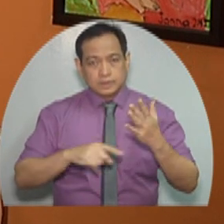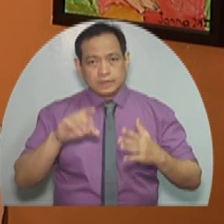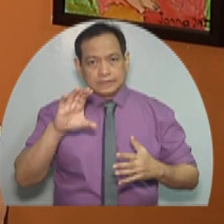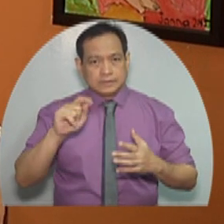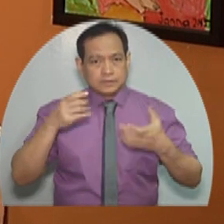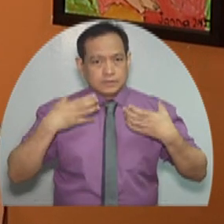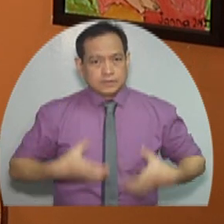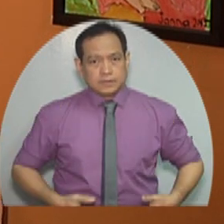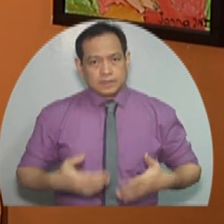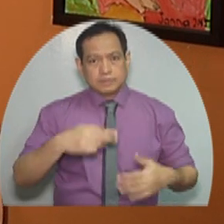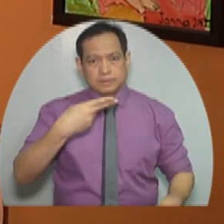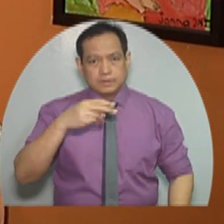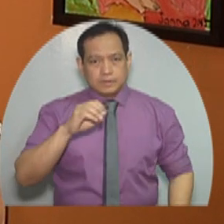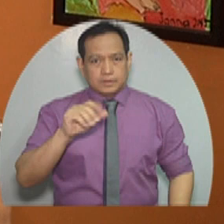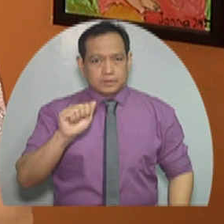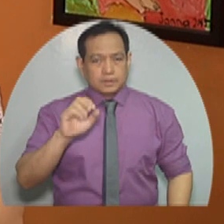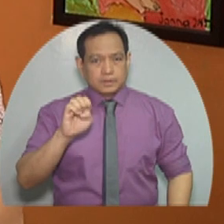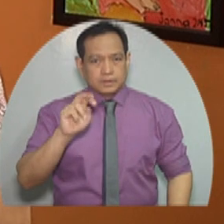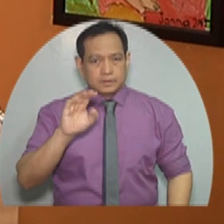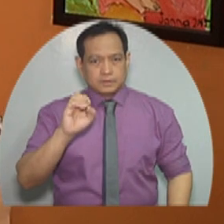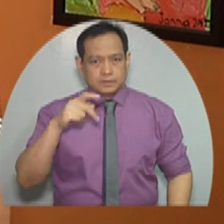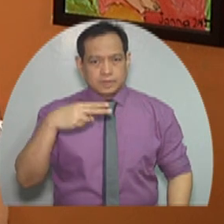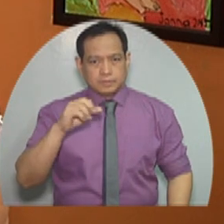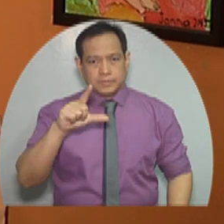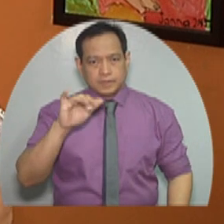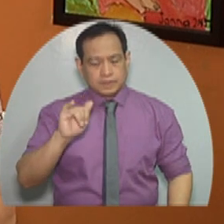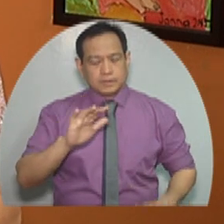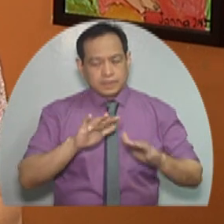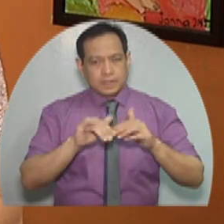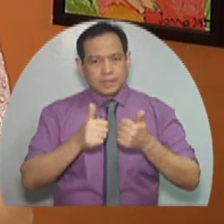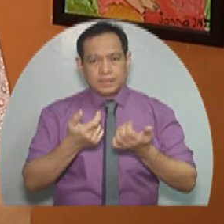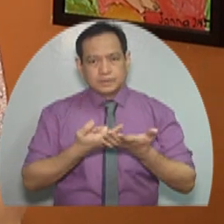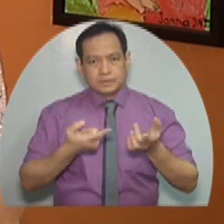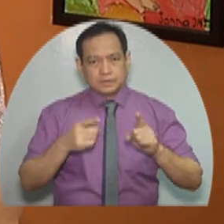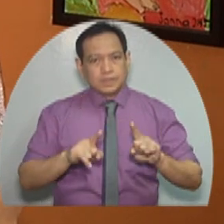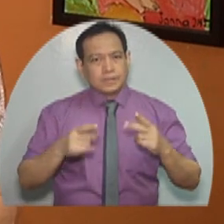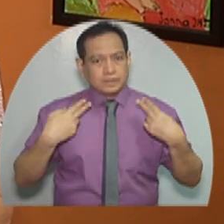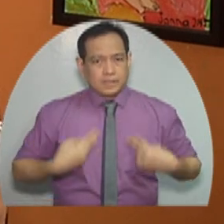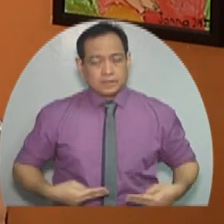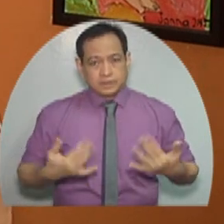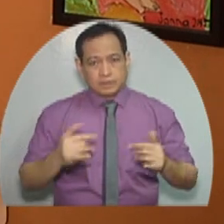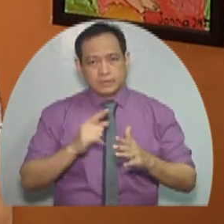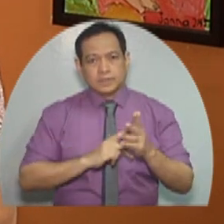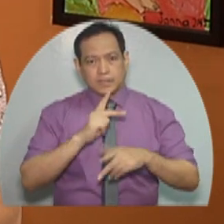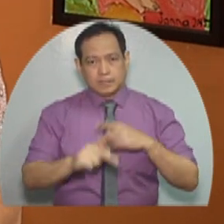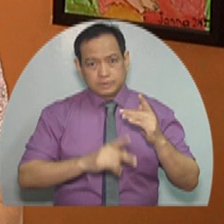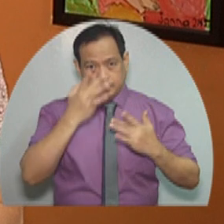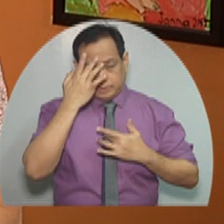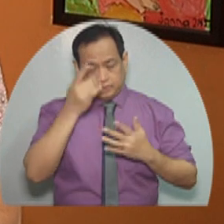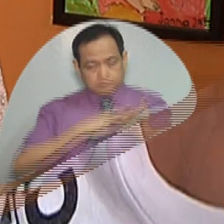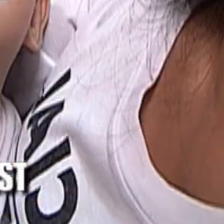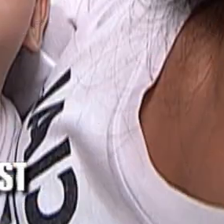mayroong hydranencephaly. Paano ba siya lumalaban sa kanyang kondisyon? At ano ang sakit na ito? Panoorin po